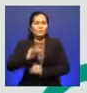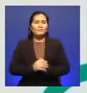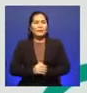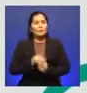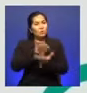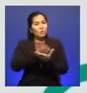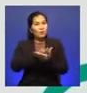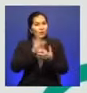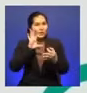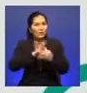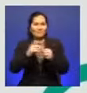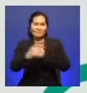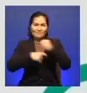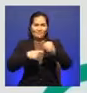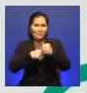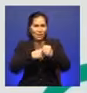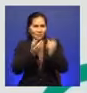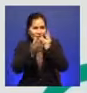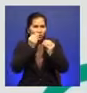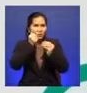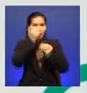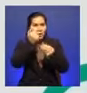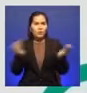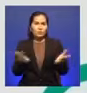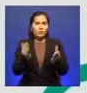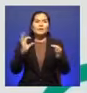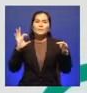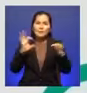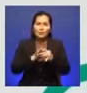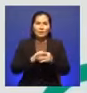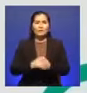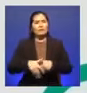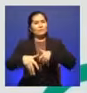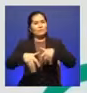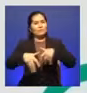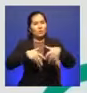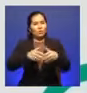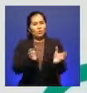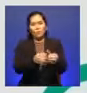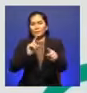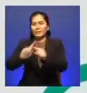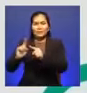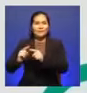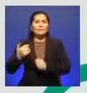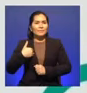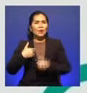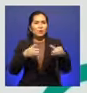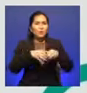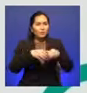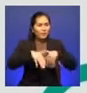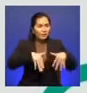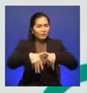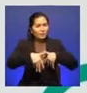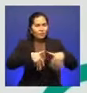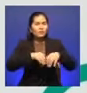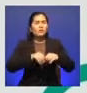ชาวนานะครับที่จะไปส่งเสริมในเรื่องของการเรียนรู้ของภาคประชาชนต่างๆนะครับไม่ว่าจะเป็นในเรื่องของเด็กเยาวชนซึ่